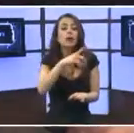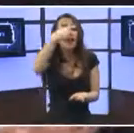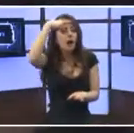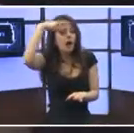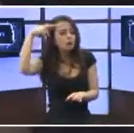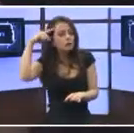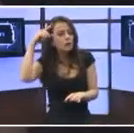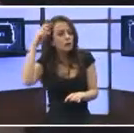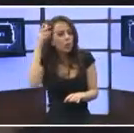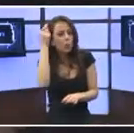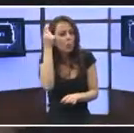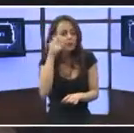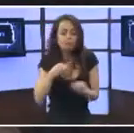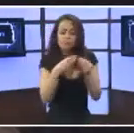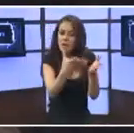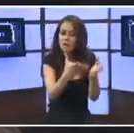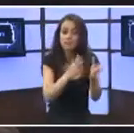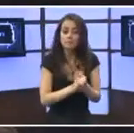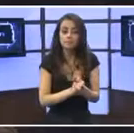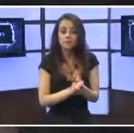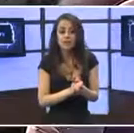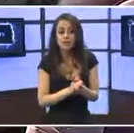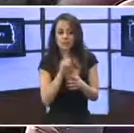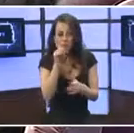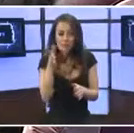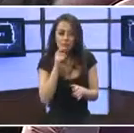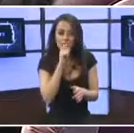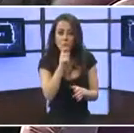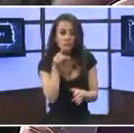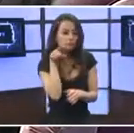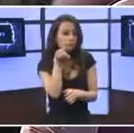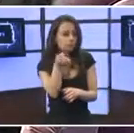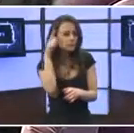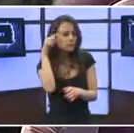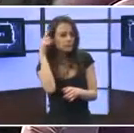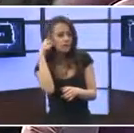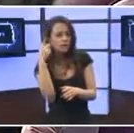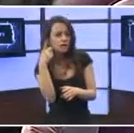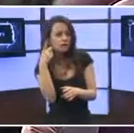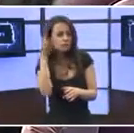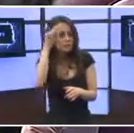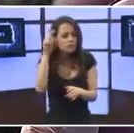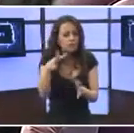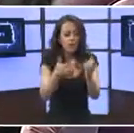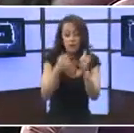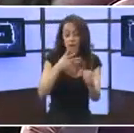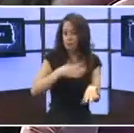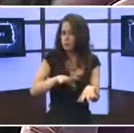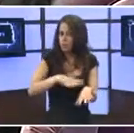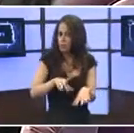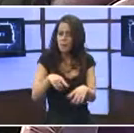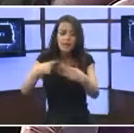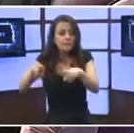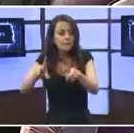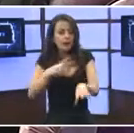mutlu başkanım. Taş dokundurmak başkanım ben bir şey daha soracağım size. Sizce fikrinizi almak istiyorum. Diğer belediyelerde